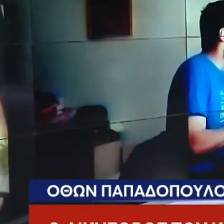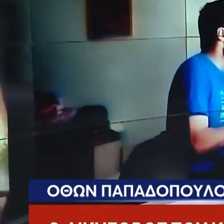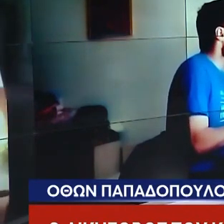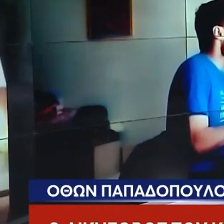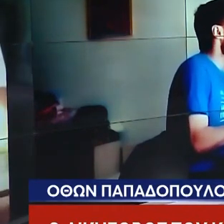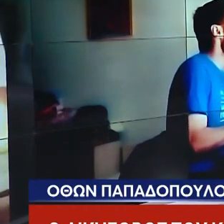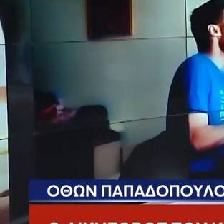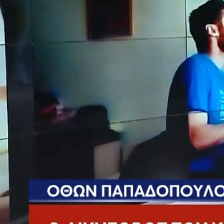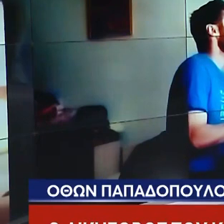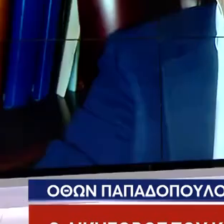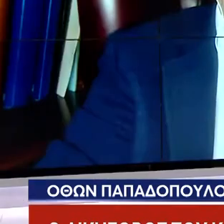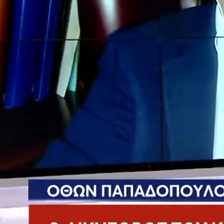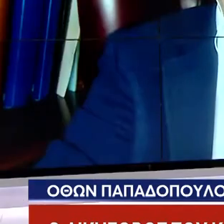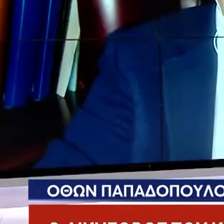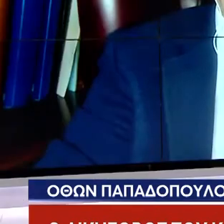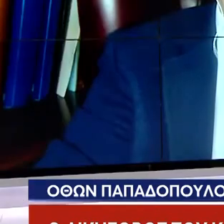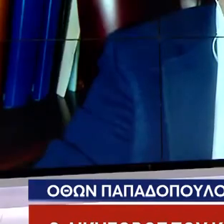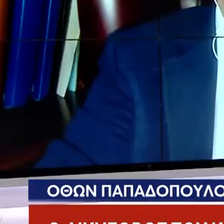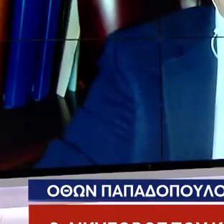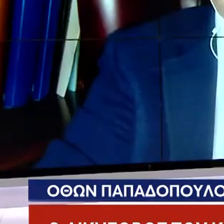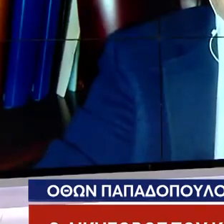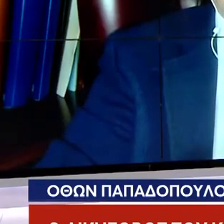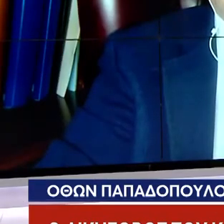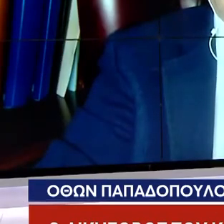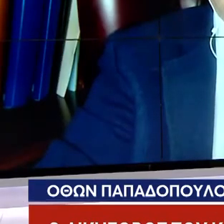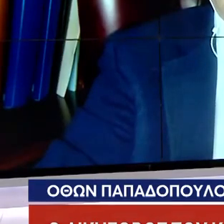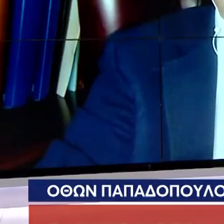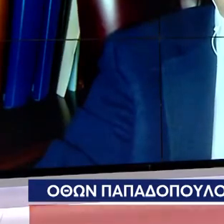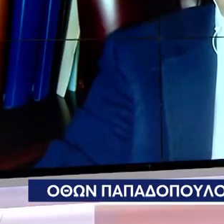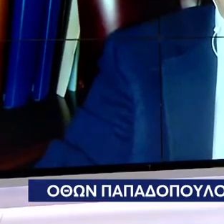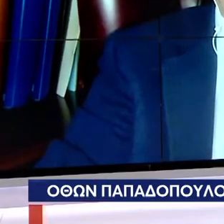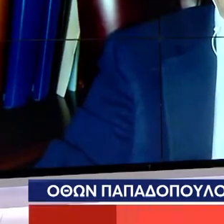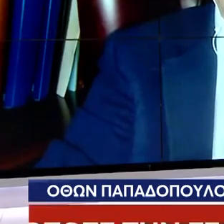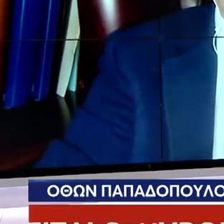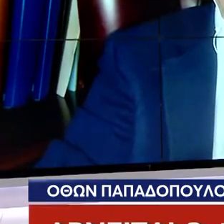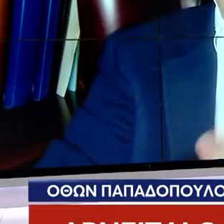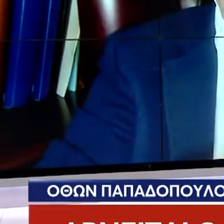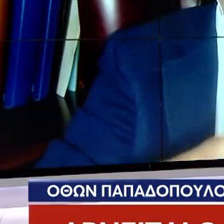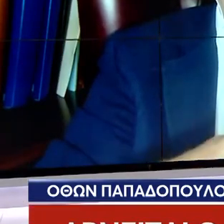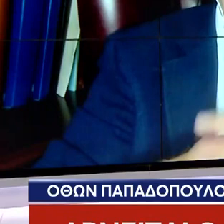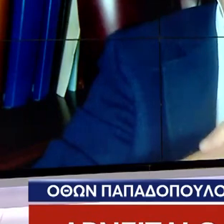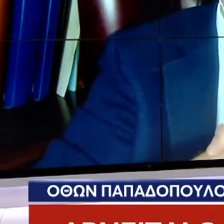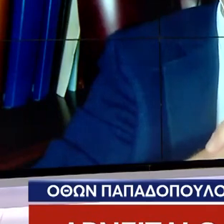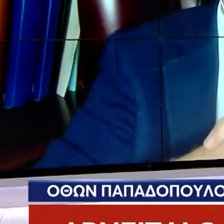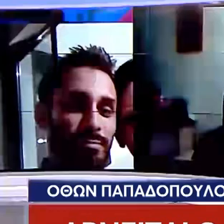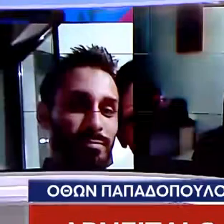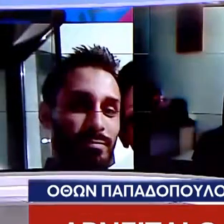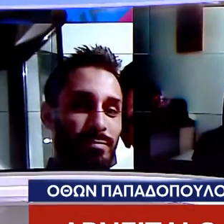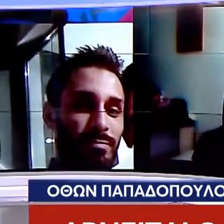πρώτη μέρα, αλλά θεώρησα ότι δεν ήταν εκείνη τη στιγμή σε όριμο στάδιο για να